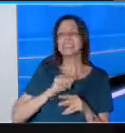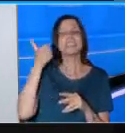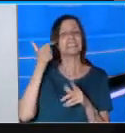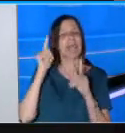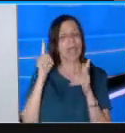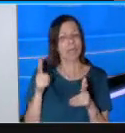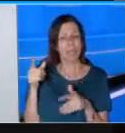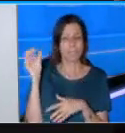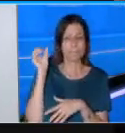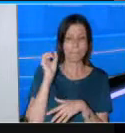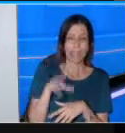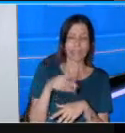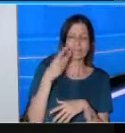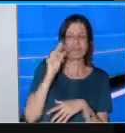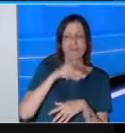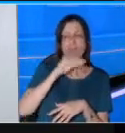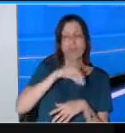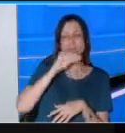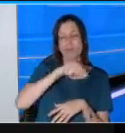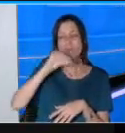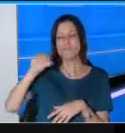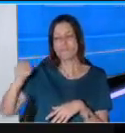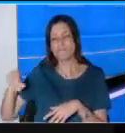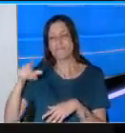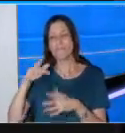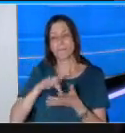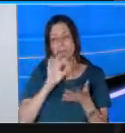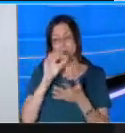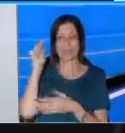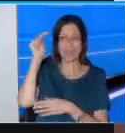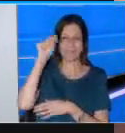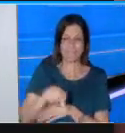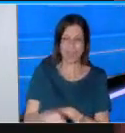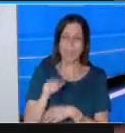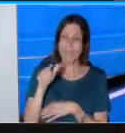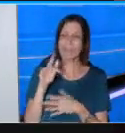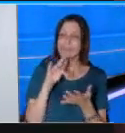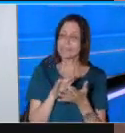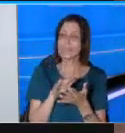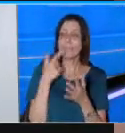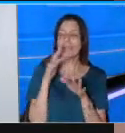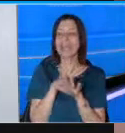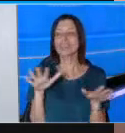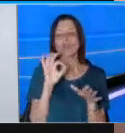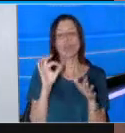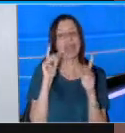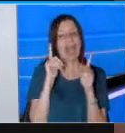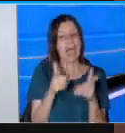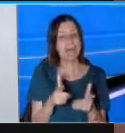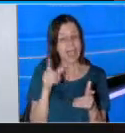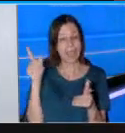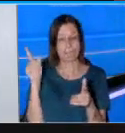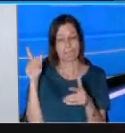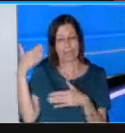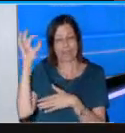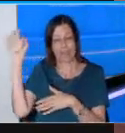הולכים לאתרי הנפילות, הם מבחינתם, הם נמצאים באזור של לחימה, הם מדינות מאוד שקטות לבוא